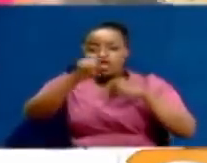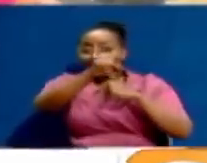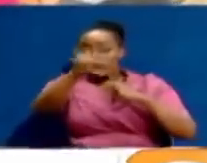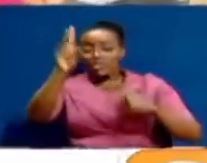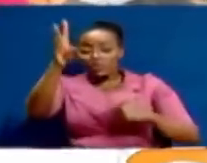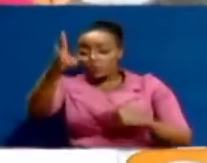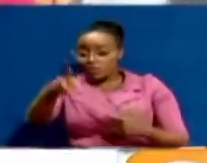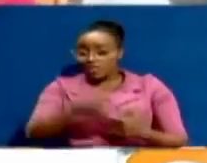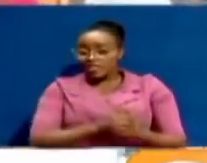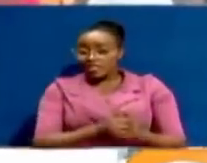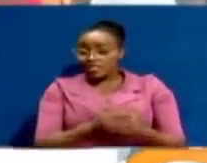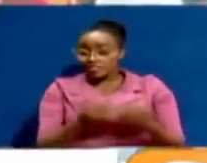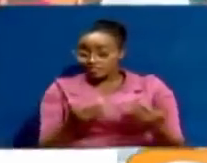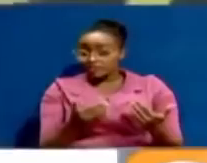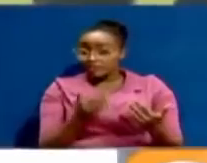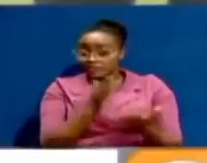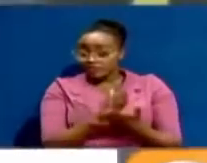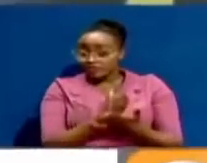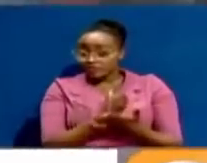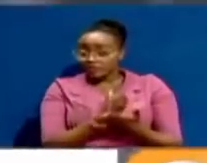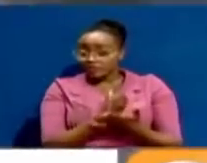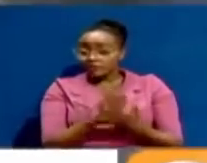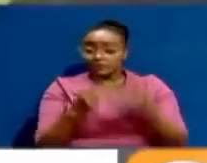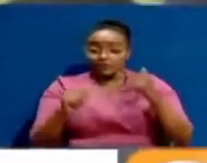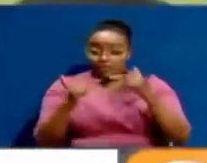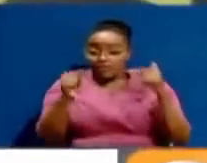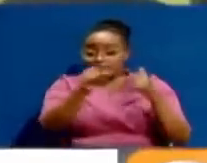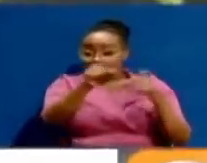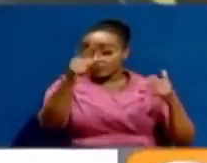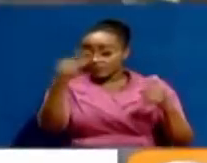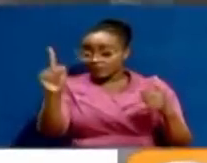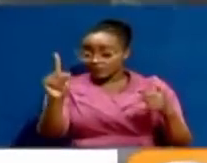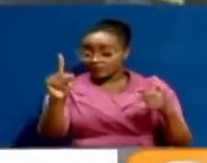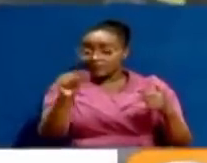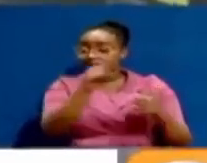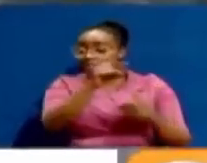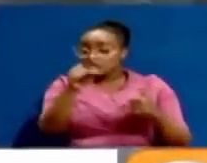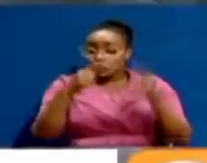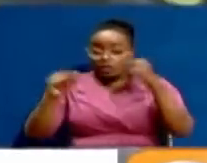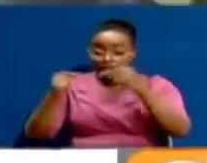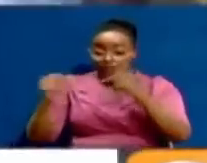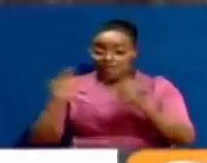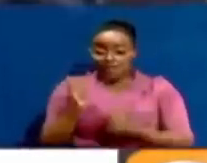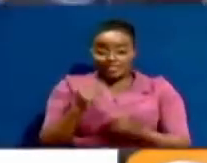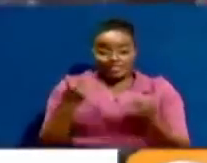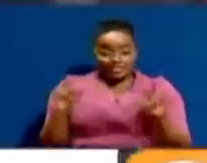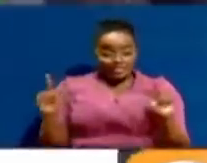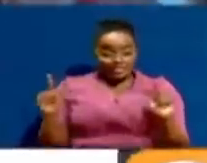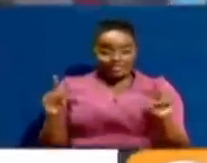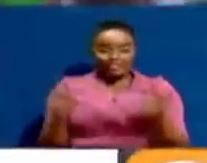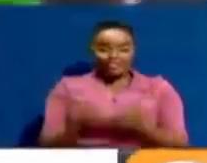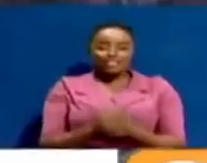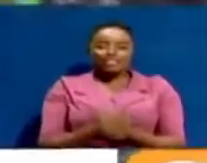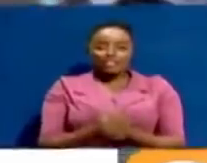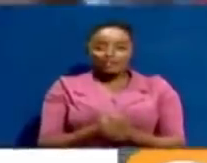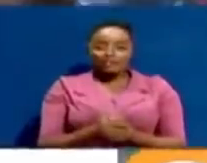nyinyi. Eh? Tutashinda nyinyi? Mutatushinda?